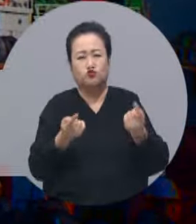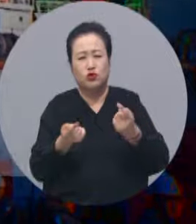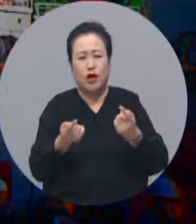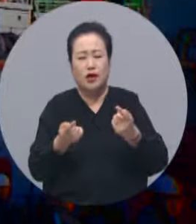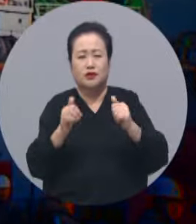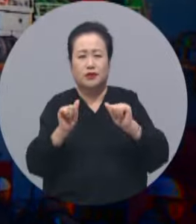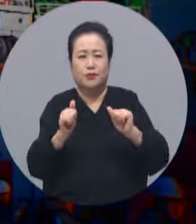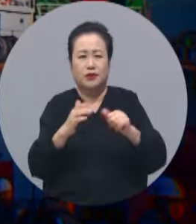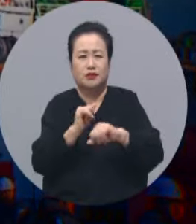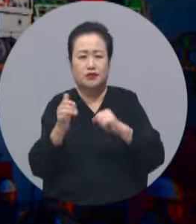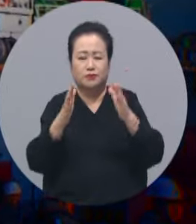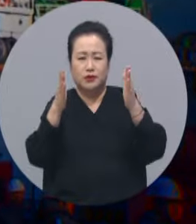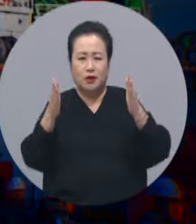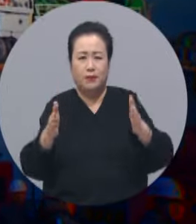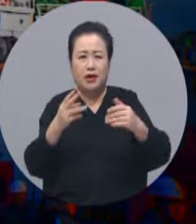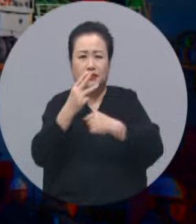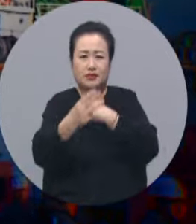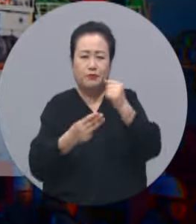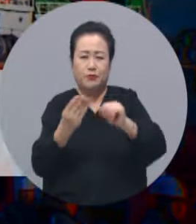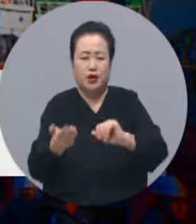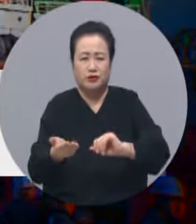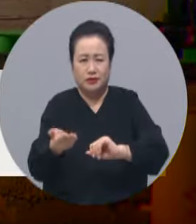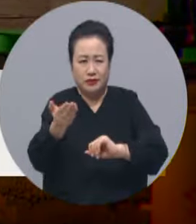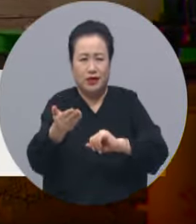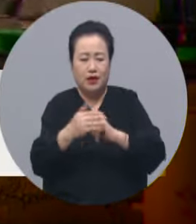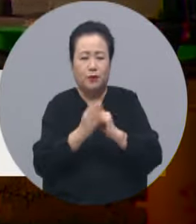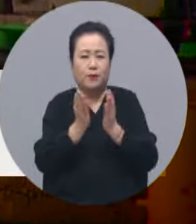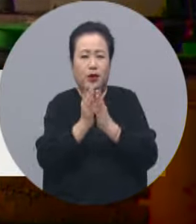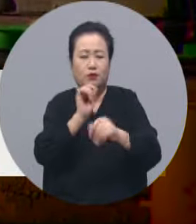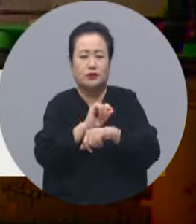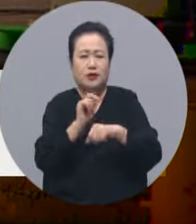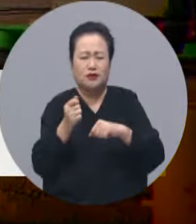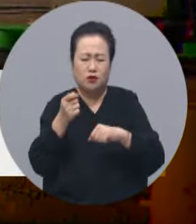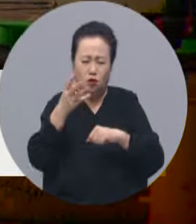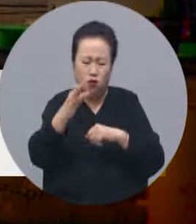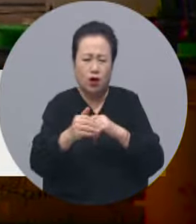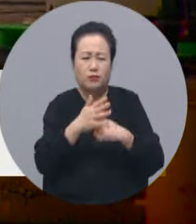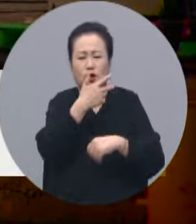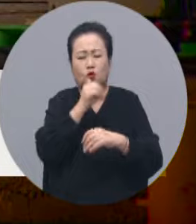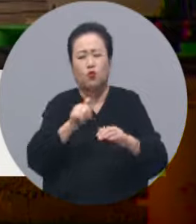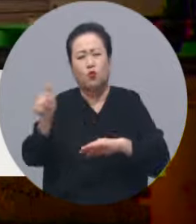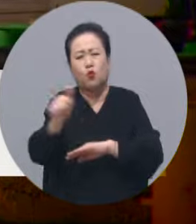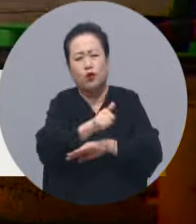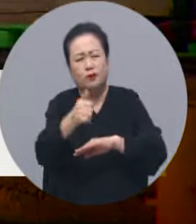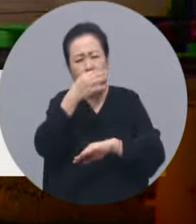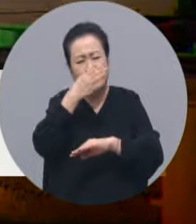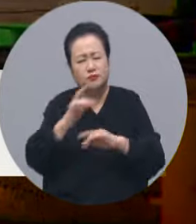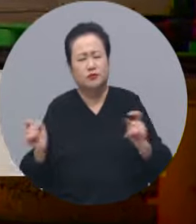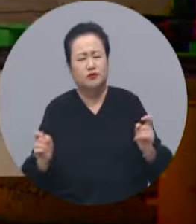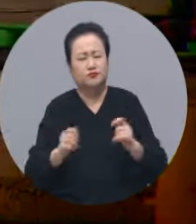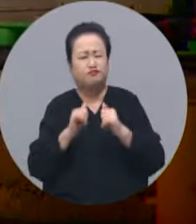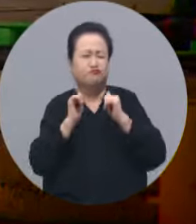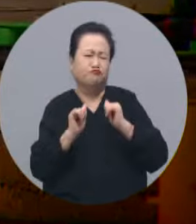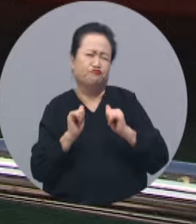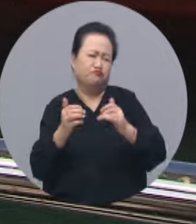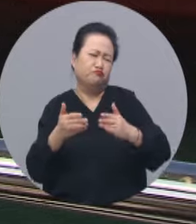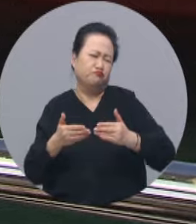진행됐습니다. 재판 기간만 3년 이상, 선박회사는 수십 차례 영국을 오가며 힘든 싸움을